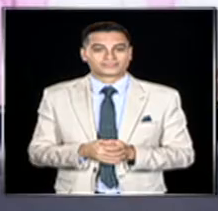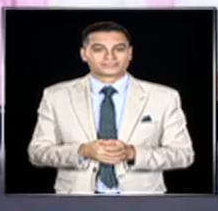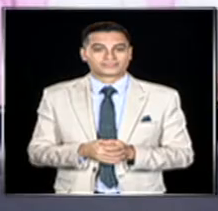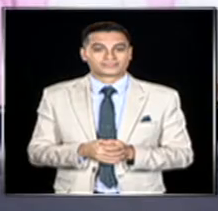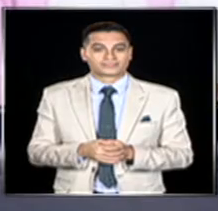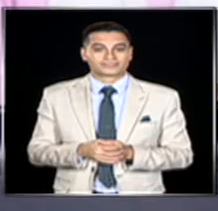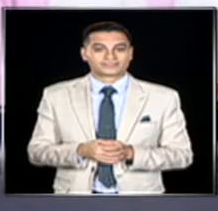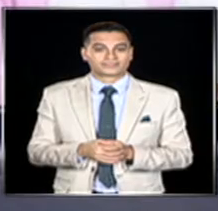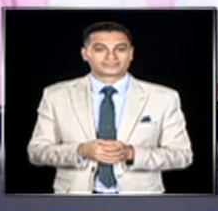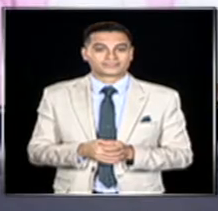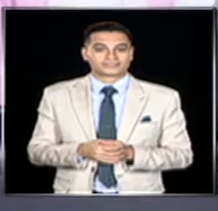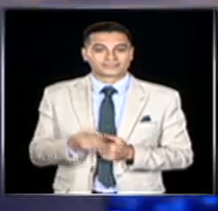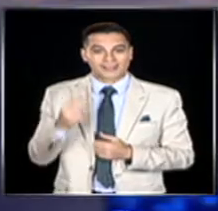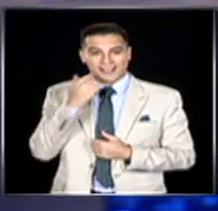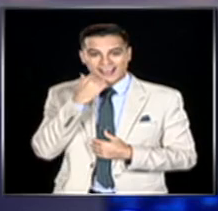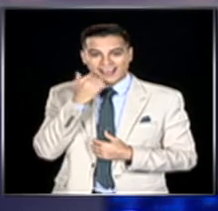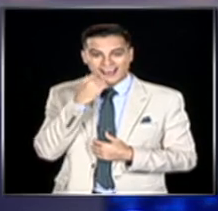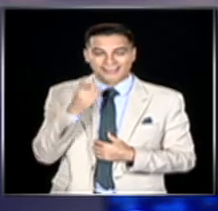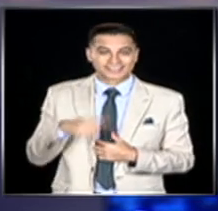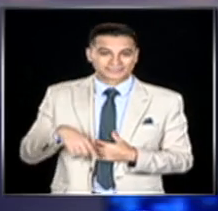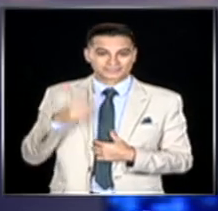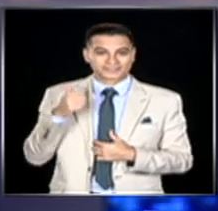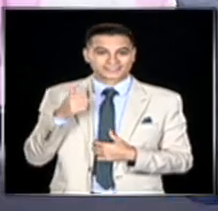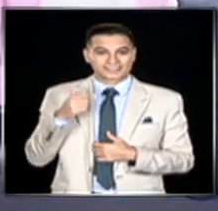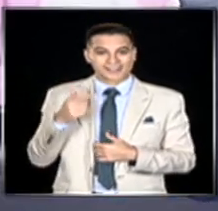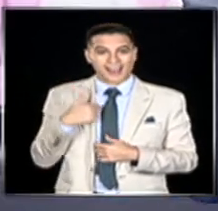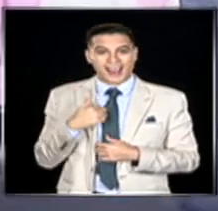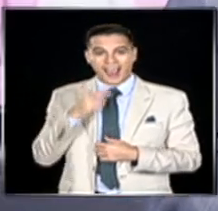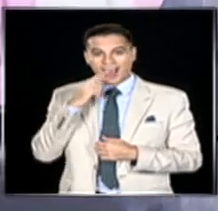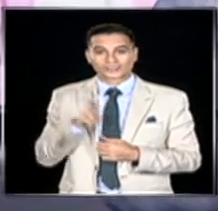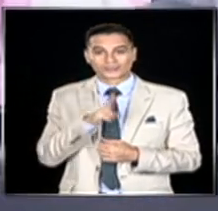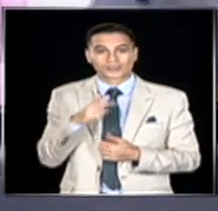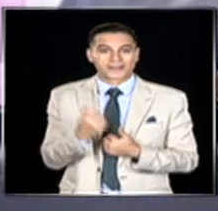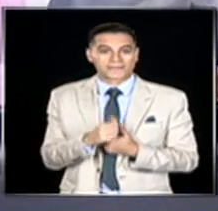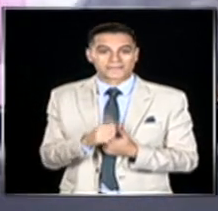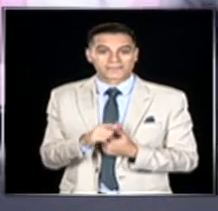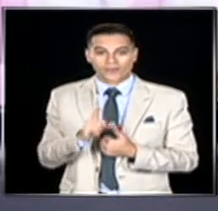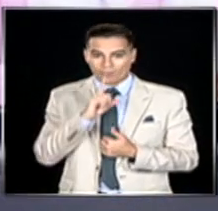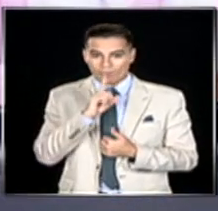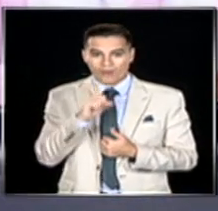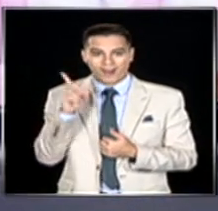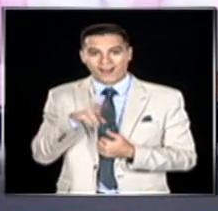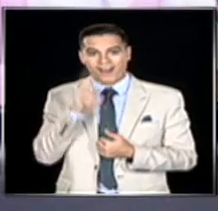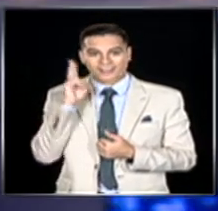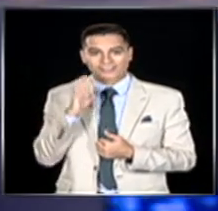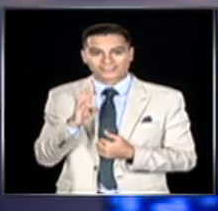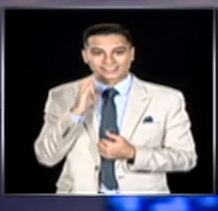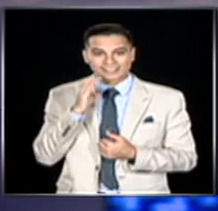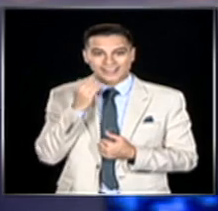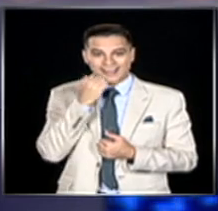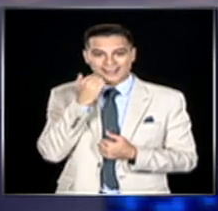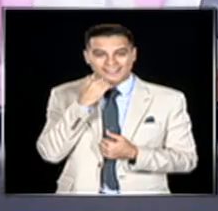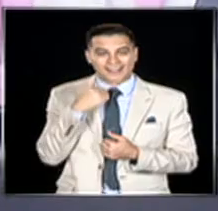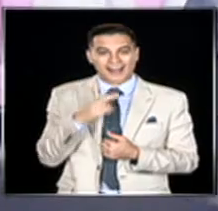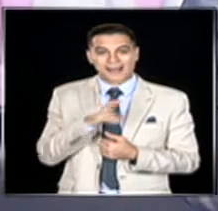اللي راهن على الاهلي يكسب. يعني انا ما لحقتش اقول السؤال ولكن خطفت الاجابه. الاهلي.